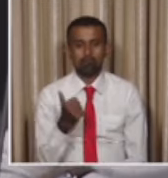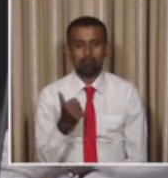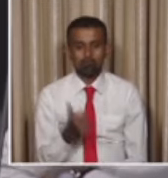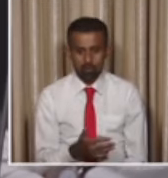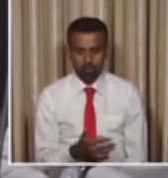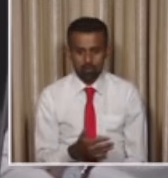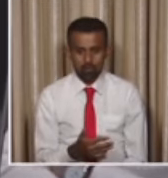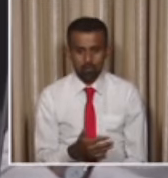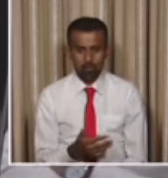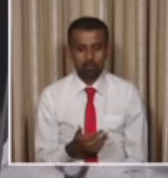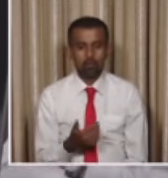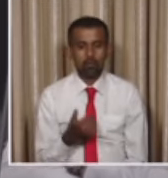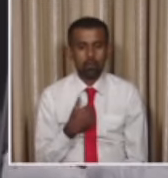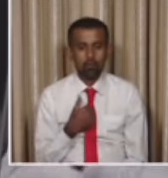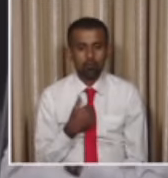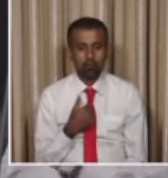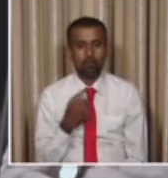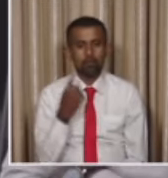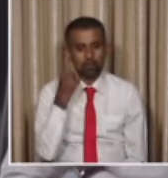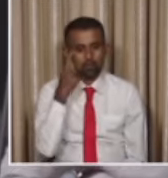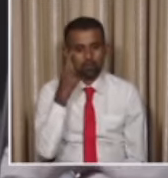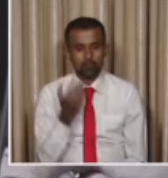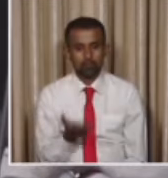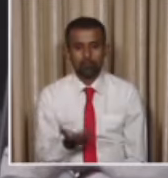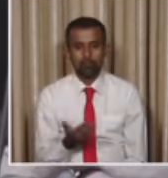කියලා අපි කල්පනා කරනවා.